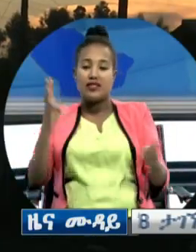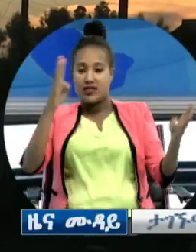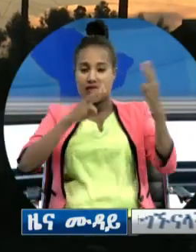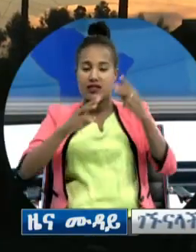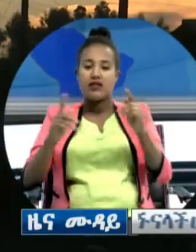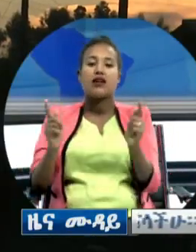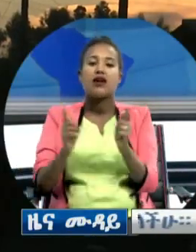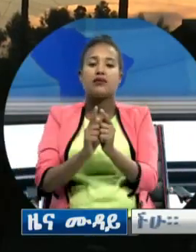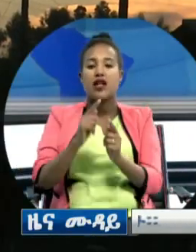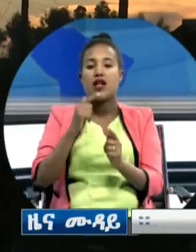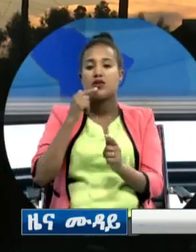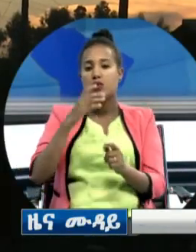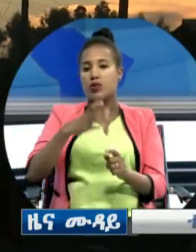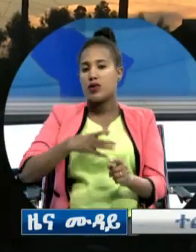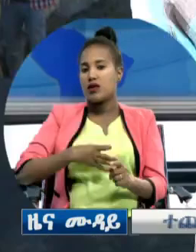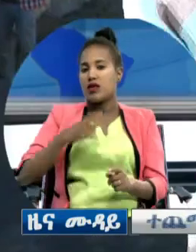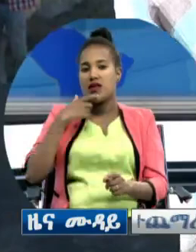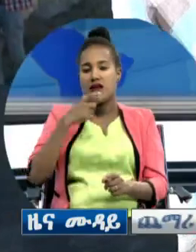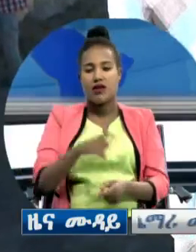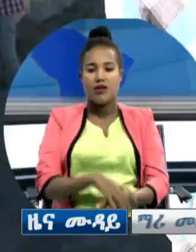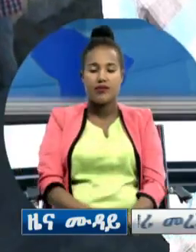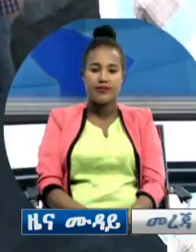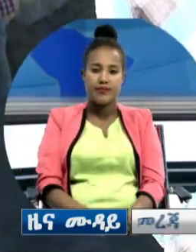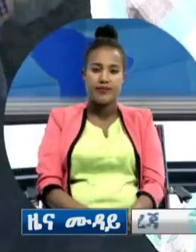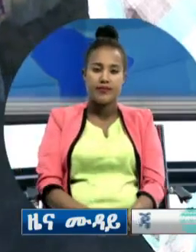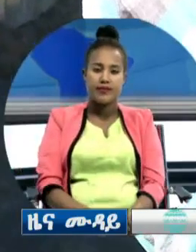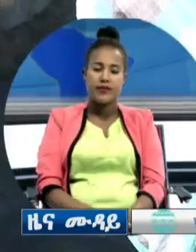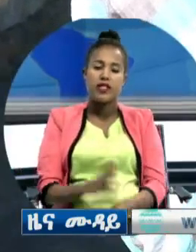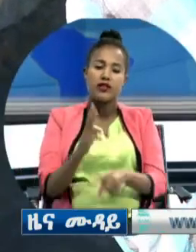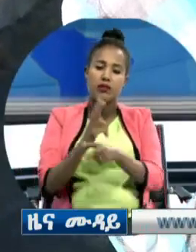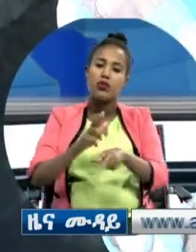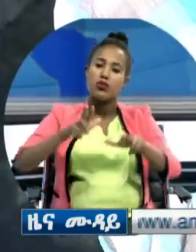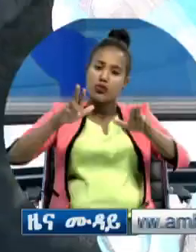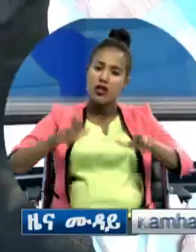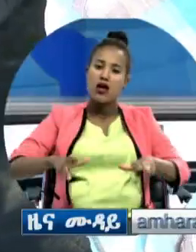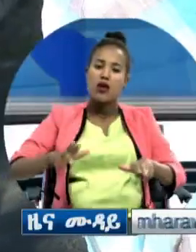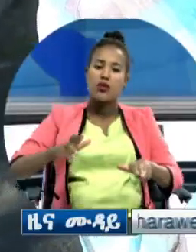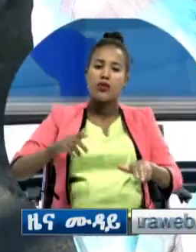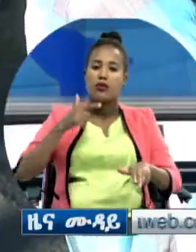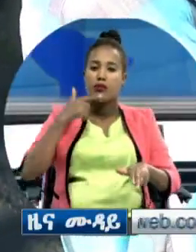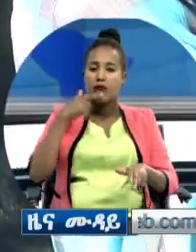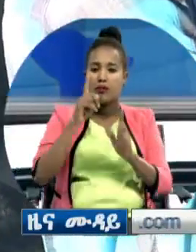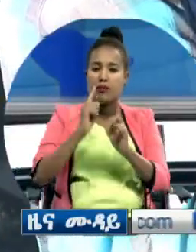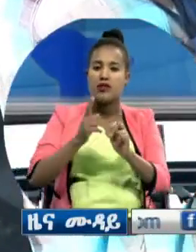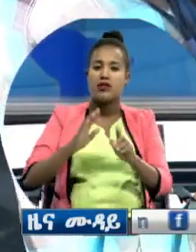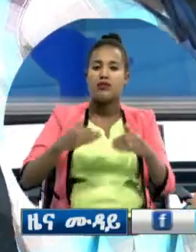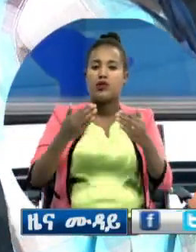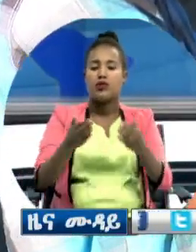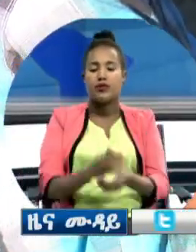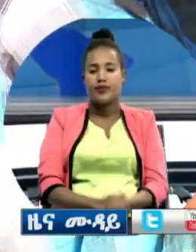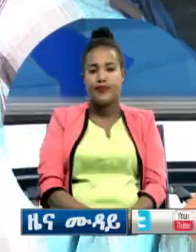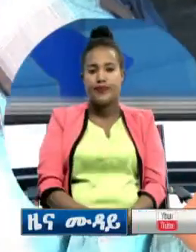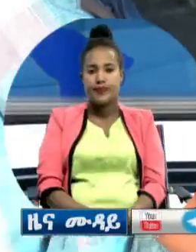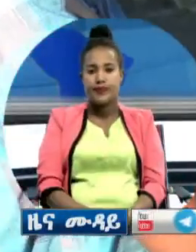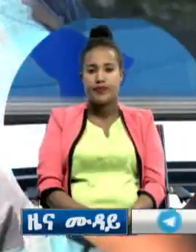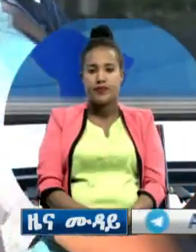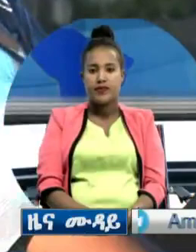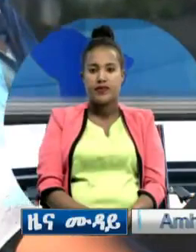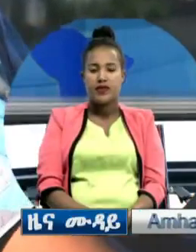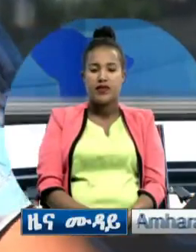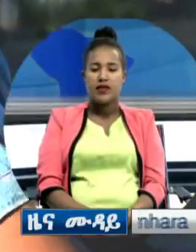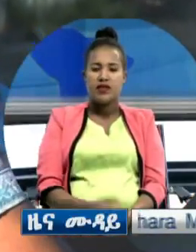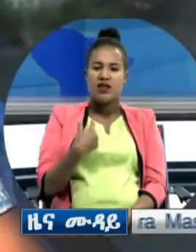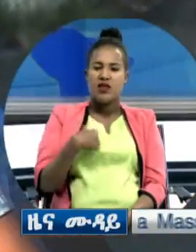ተዳርገናል ሲሉ ቅሬታ ያነሳሉ። ጠብቁን ተረጋጉ የሚል መልስ ነው የሚሰጡን። እንታ መጠበቃችሁ